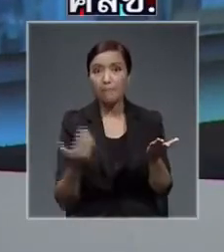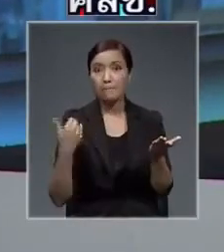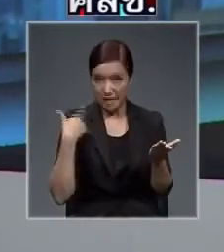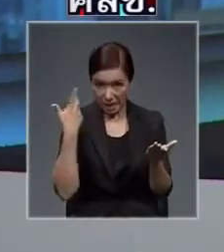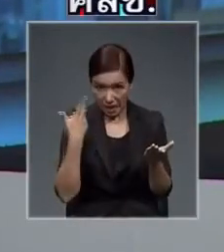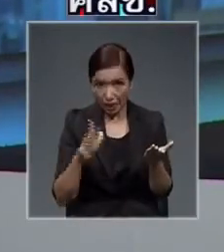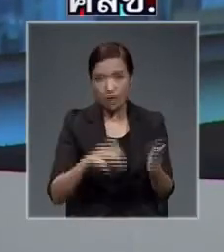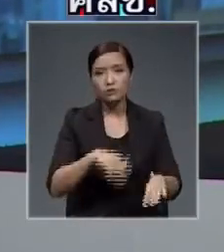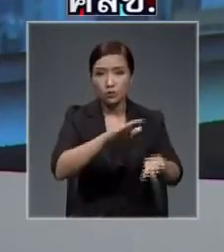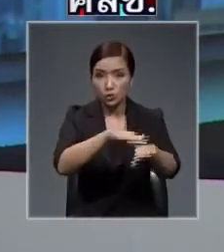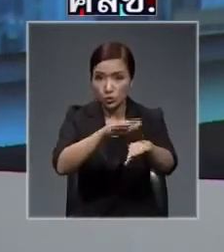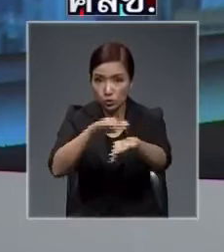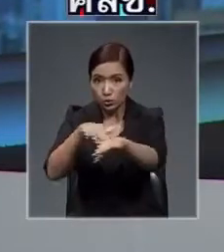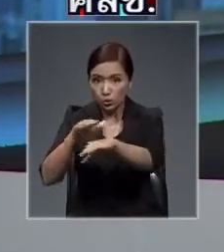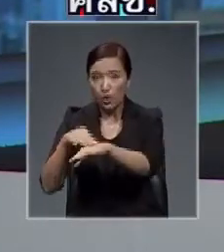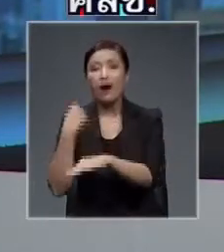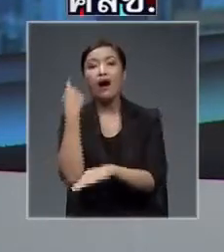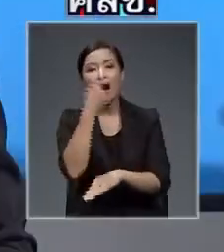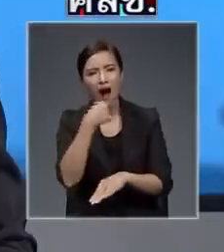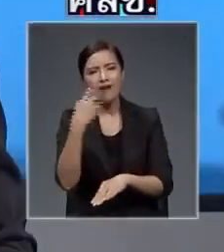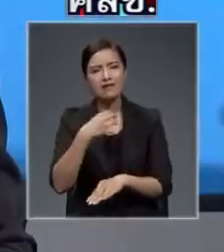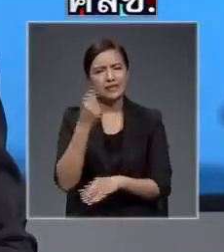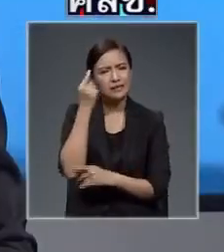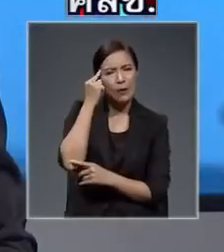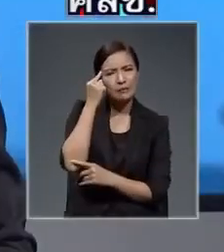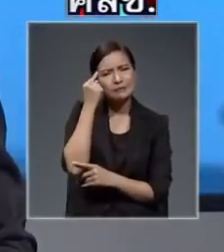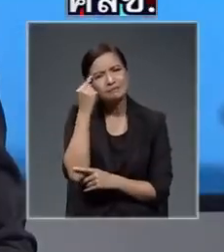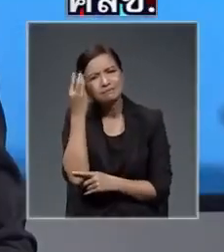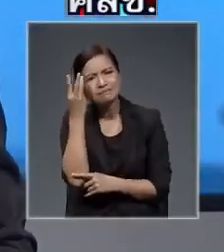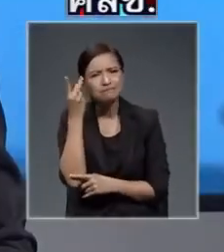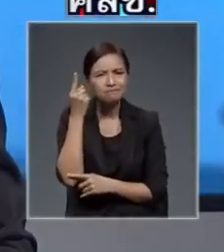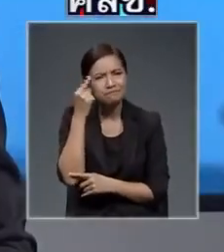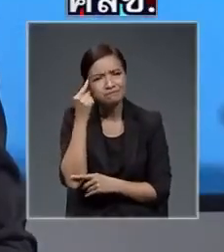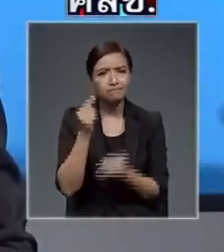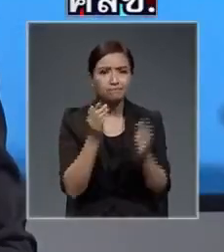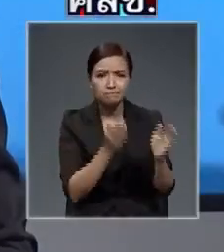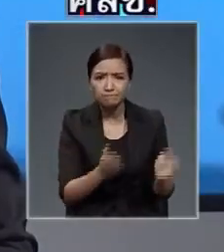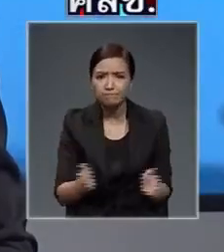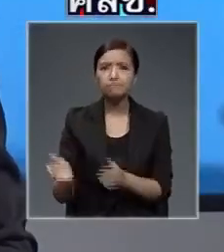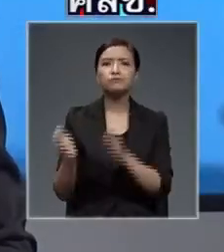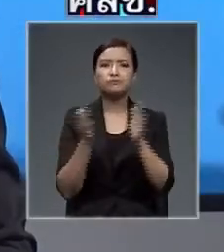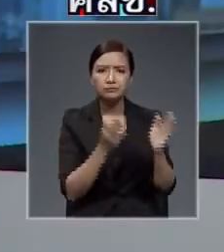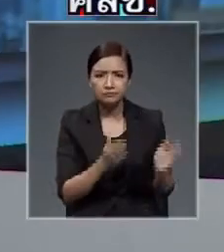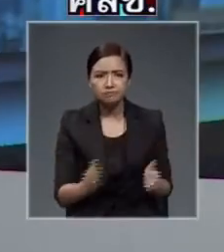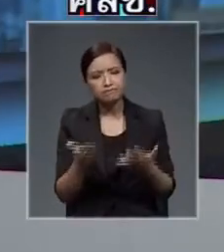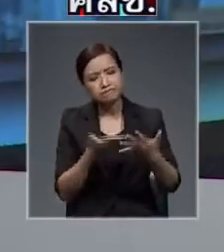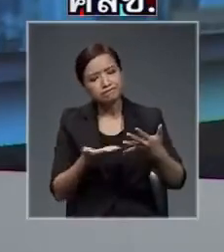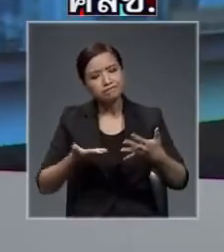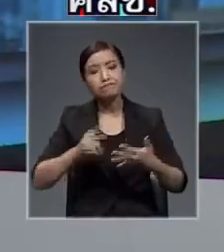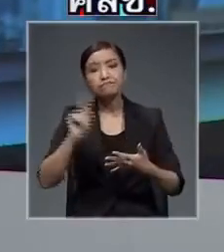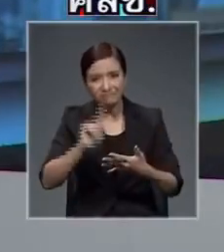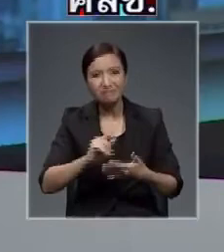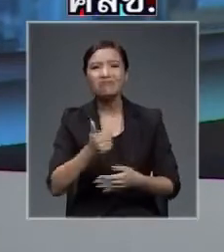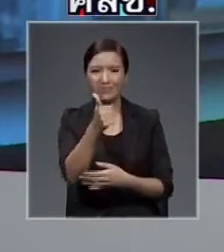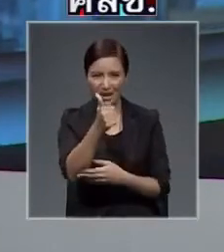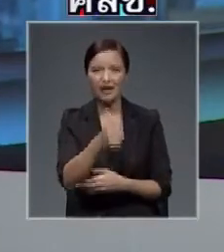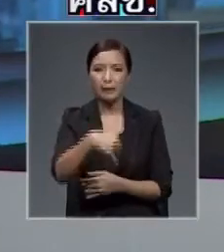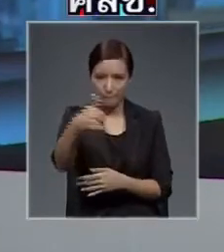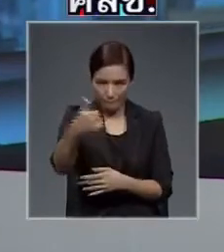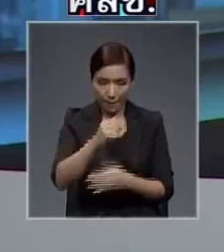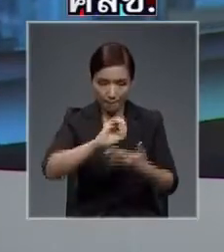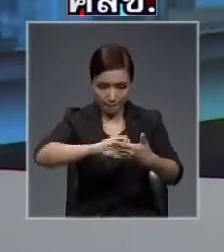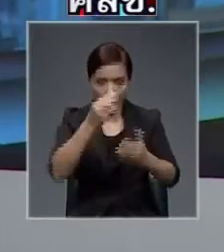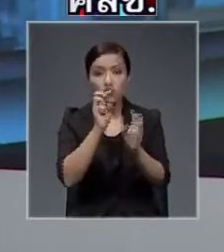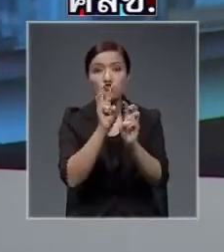นนะคะผู้ที่อยากมีความคิดเห็นนะคะว่าอยากจะให้กระบวนการเป็นอย่างไรเนี่ยช่วยเข้ามาที่เว็บไซต์ของส